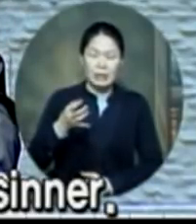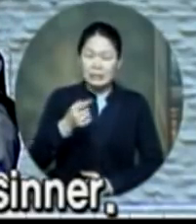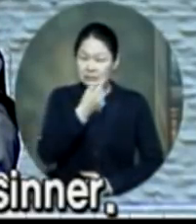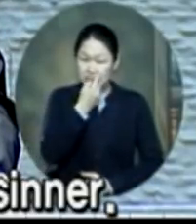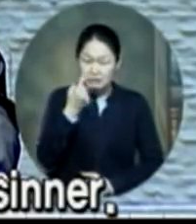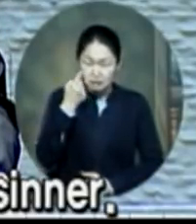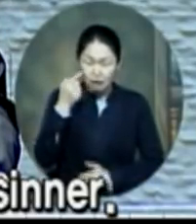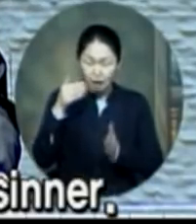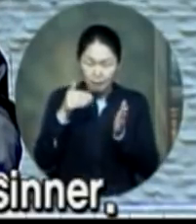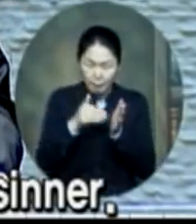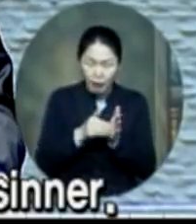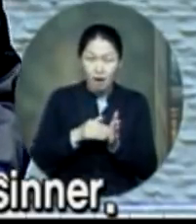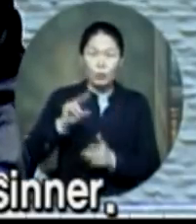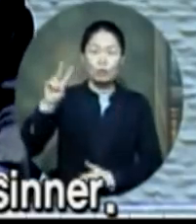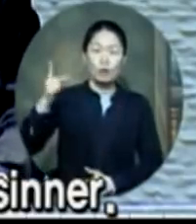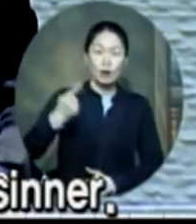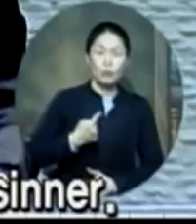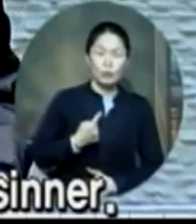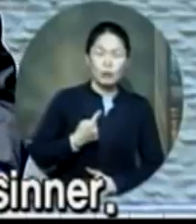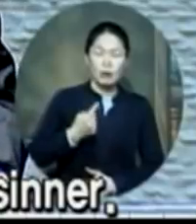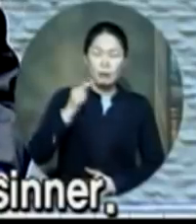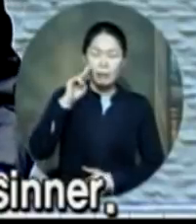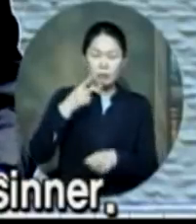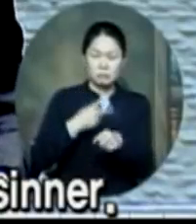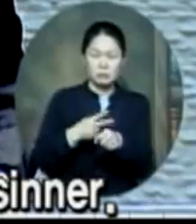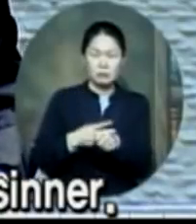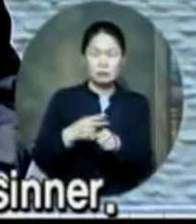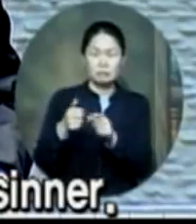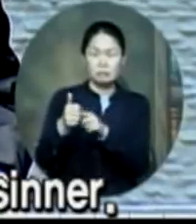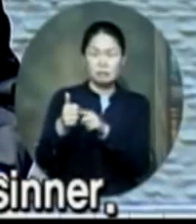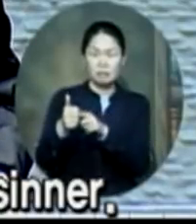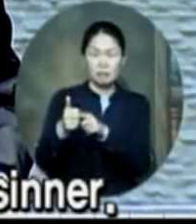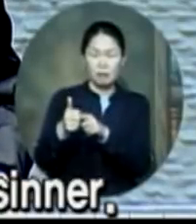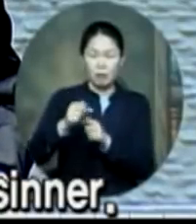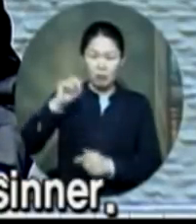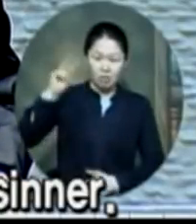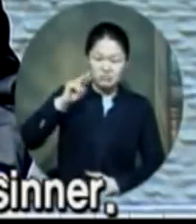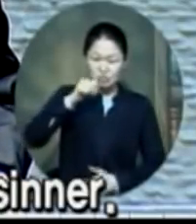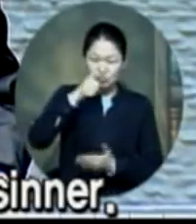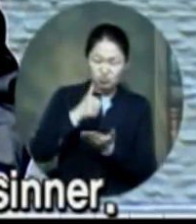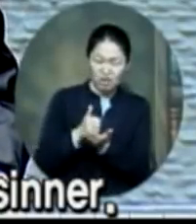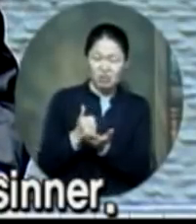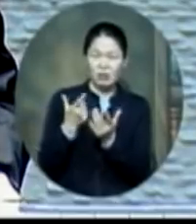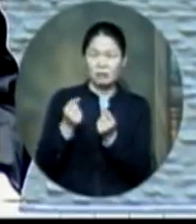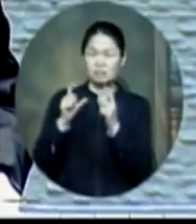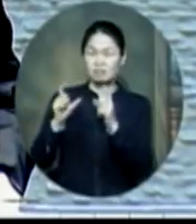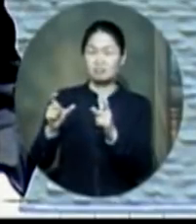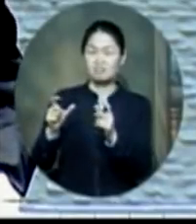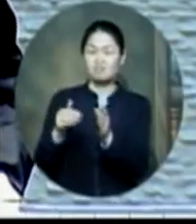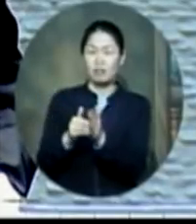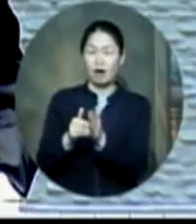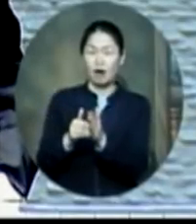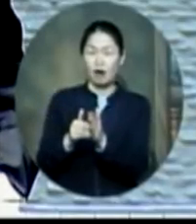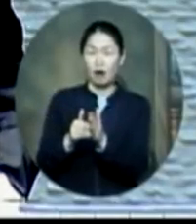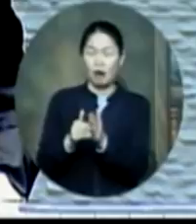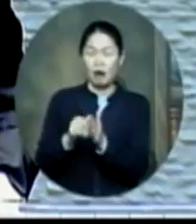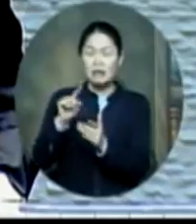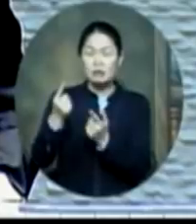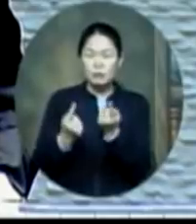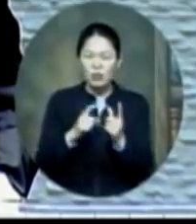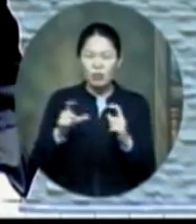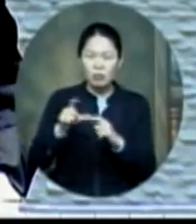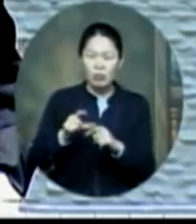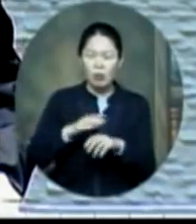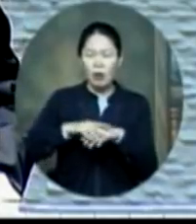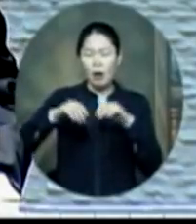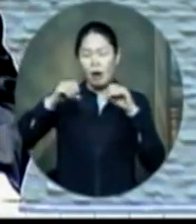증거하다가 돌아왔는데 돌아와서 갑자기 죄인 취급을 받는 거예요. 이보다 허탈한 일이 어디 있겠어요?